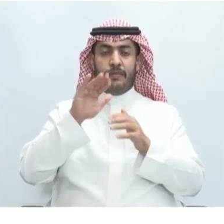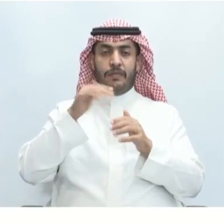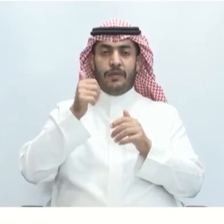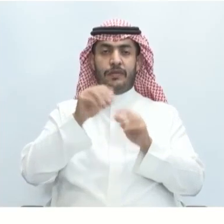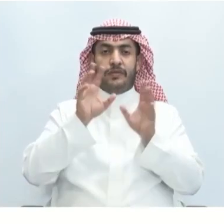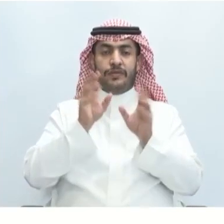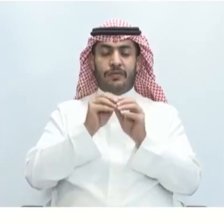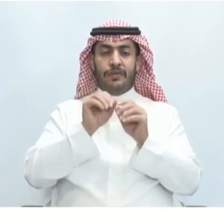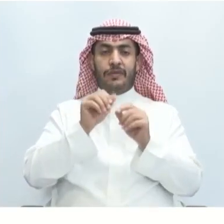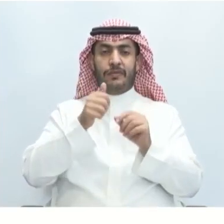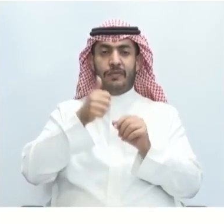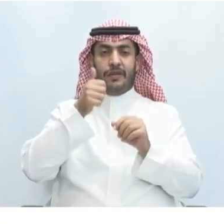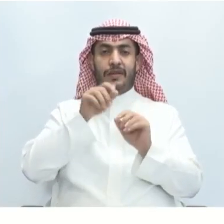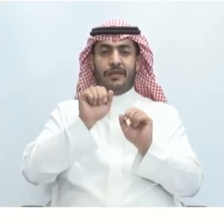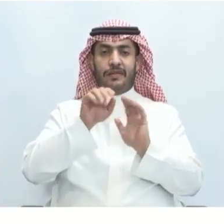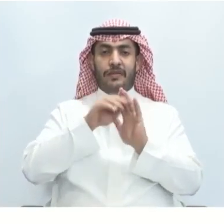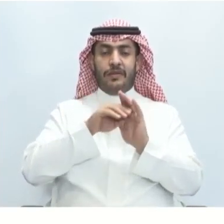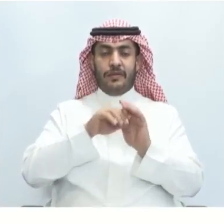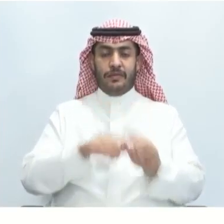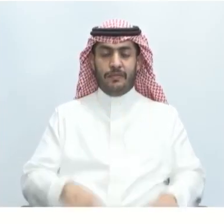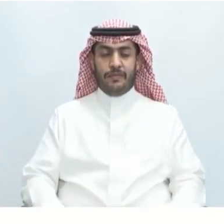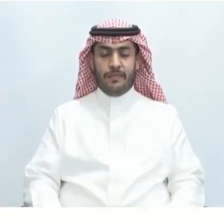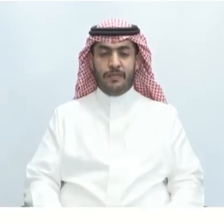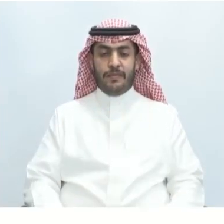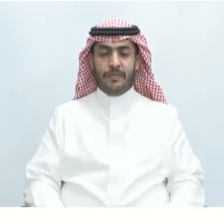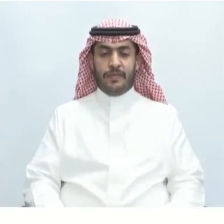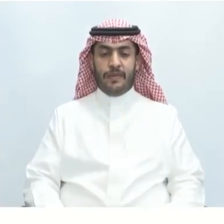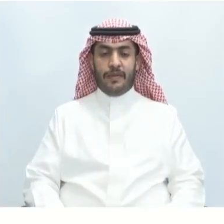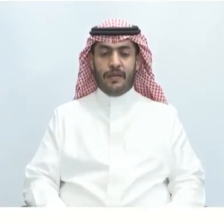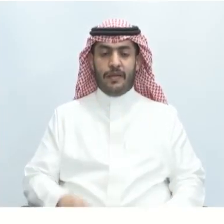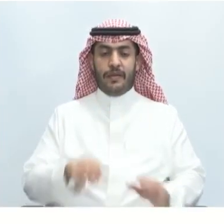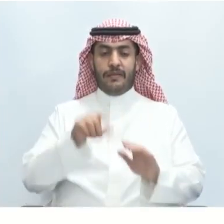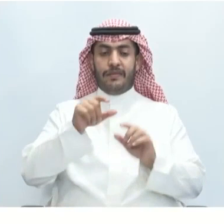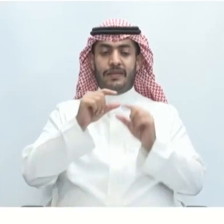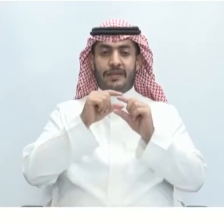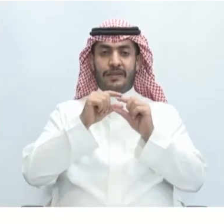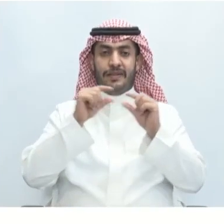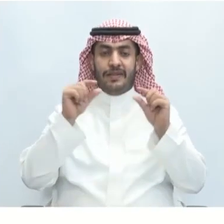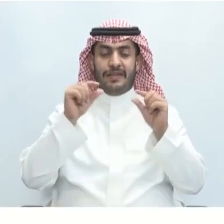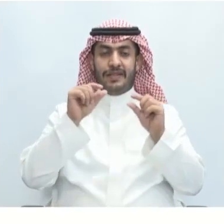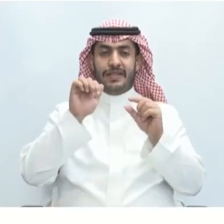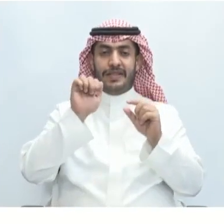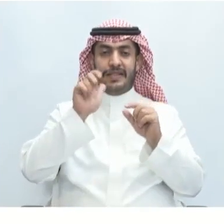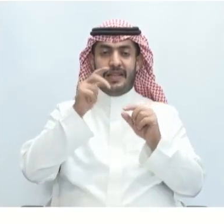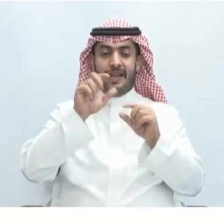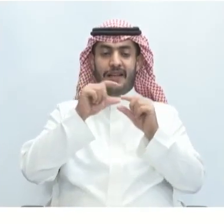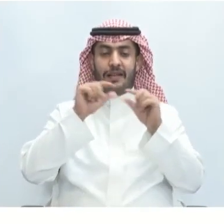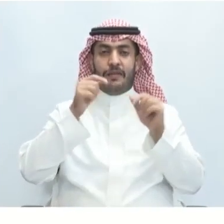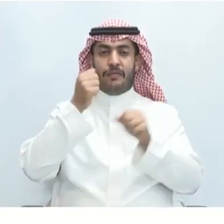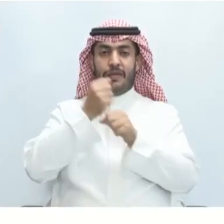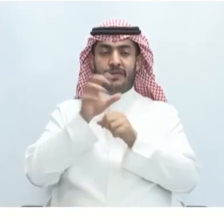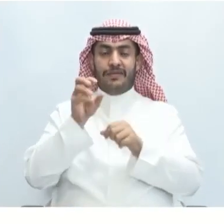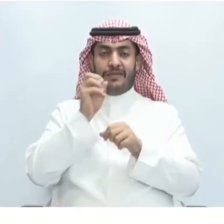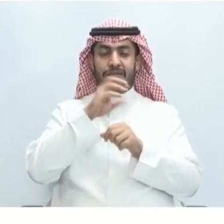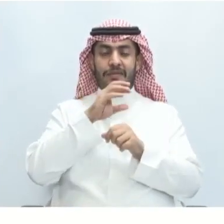نجمع الايرادات لهذه الوجهات كذلك من خلال هذه الصيغه بامكانك نسخه عزيزي الطالب وضعها في بالتاكيد